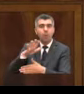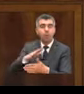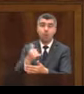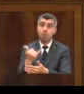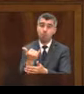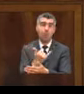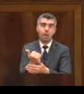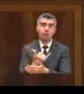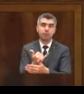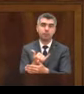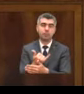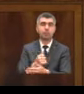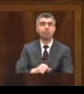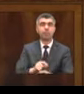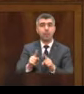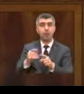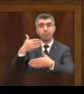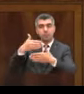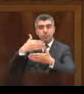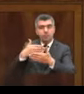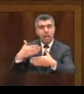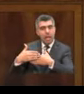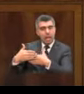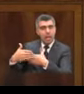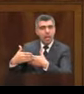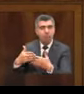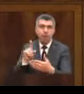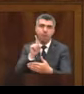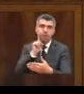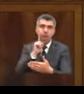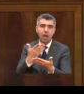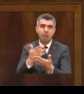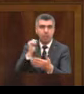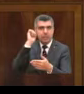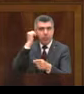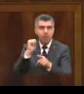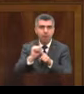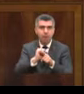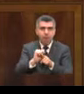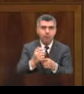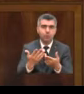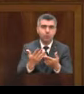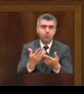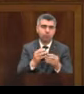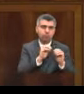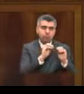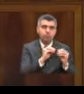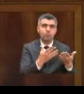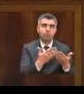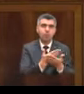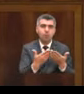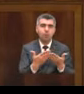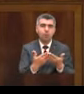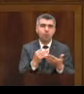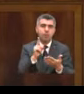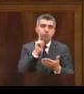جدا، لأنها أولا بنيات للقرب، فضاءات اجتماعية للتكوين للتأهيل لضمان مسار التكفل